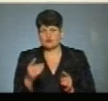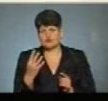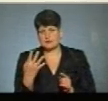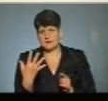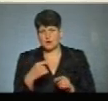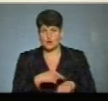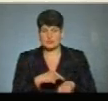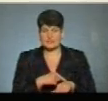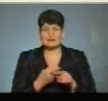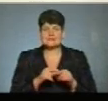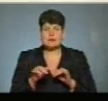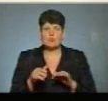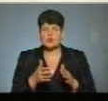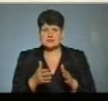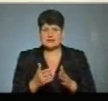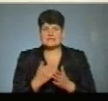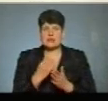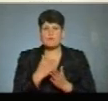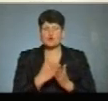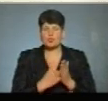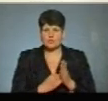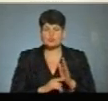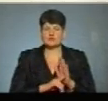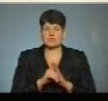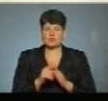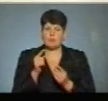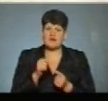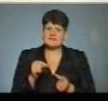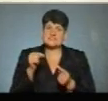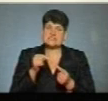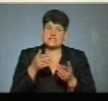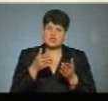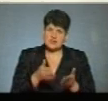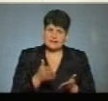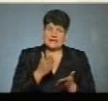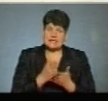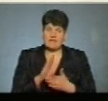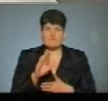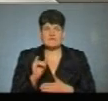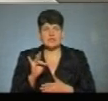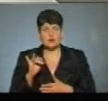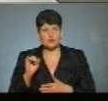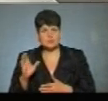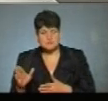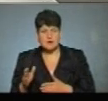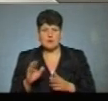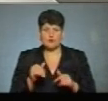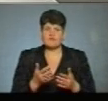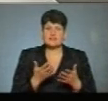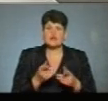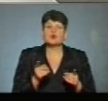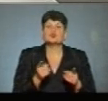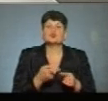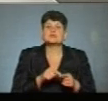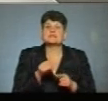протязі 4-5 годин, тому що цей процес є протокольним. Спочатку ми визначаємо наявність вірусу в організмі,